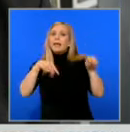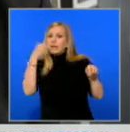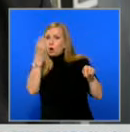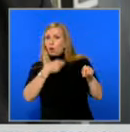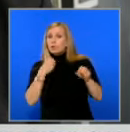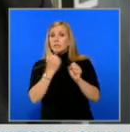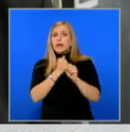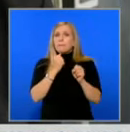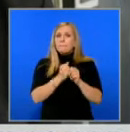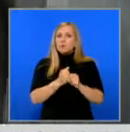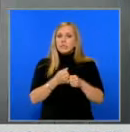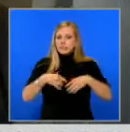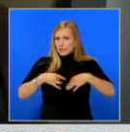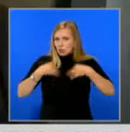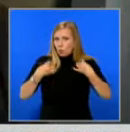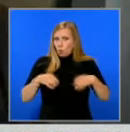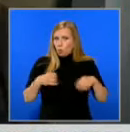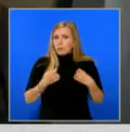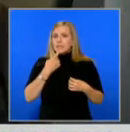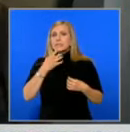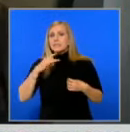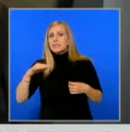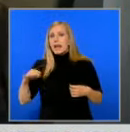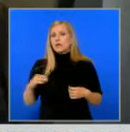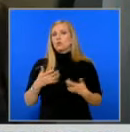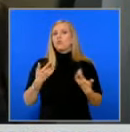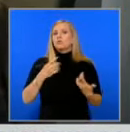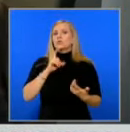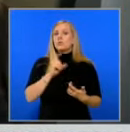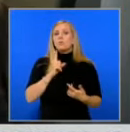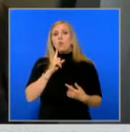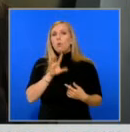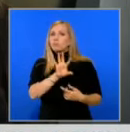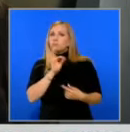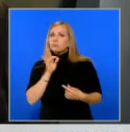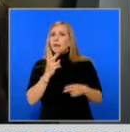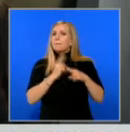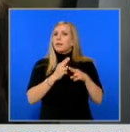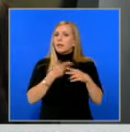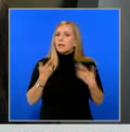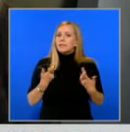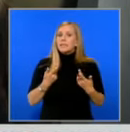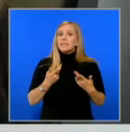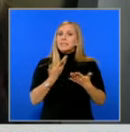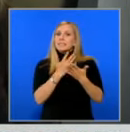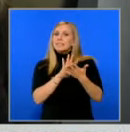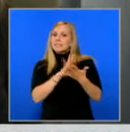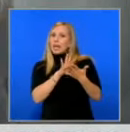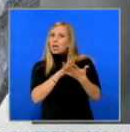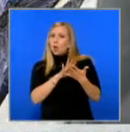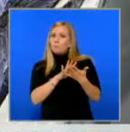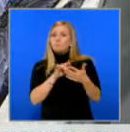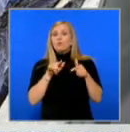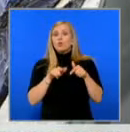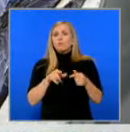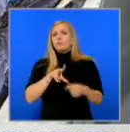коприна гипс бронз сребро злато и студена керамика но предпочитаният от него материал е стъклото носител е